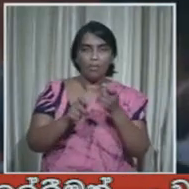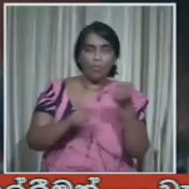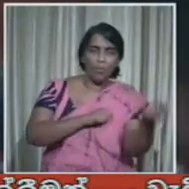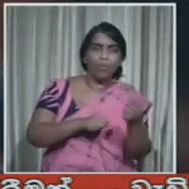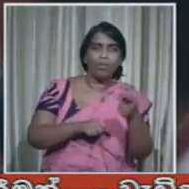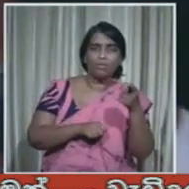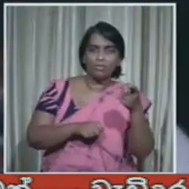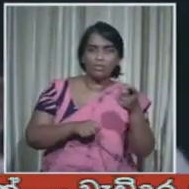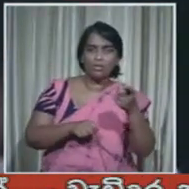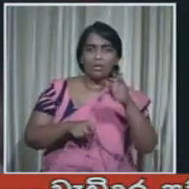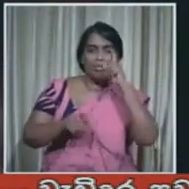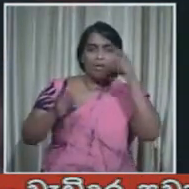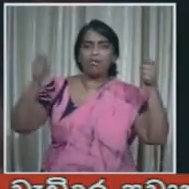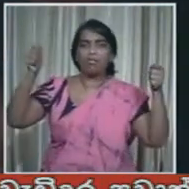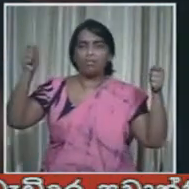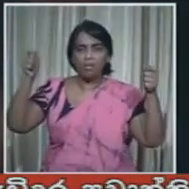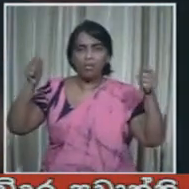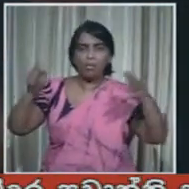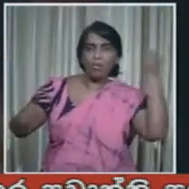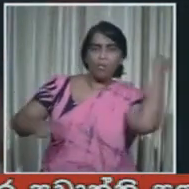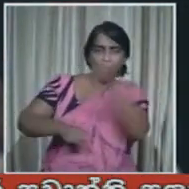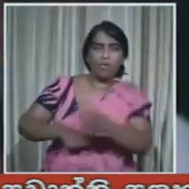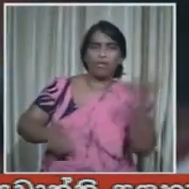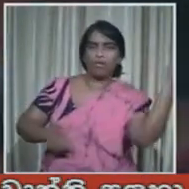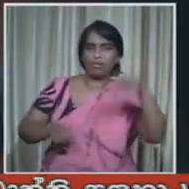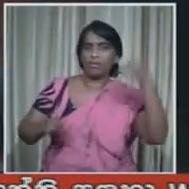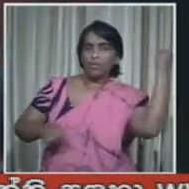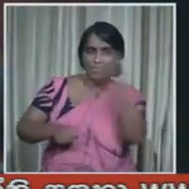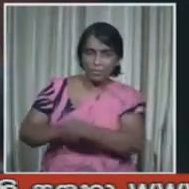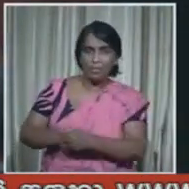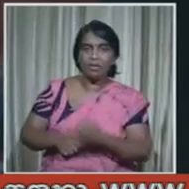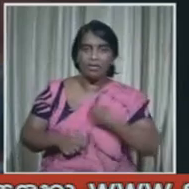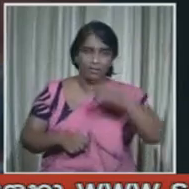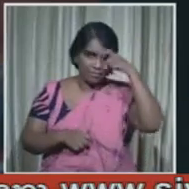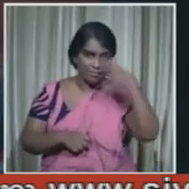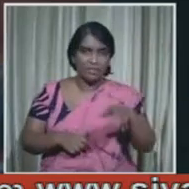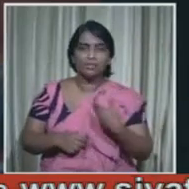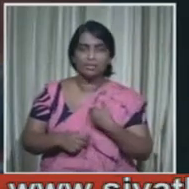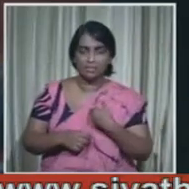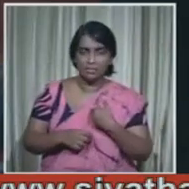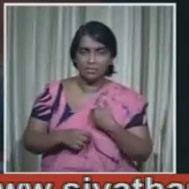පනලා මෙතන බෝඩ් එකක් අල්ලන් හිටිය කියලා ගහන අර පැත්තෙන් ඇවිල්ලා හරිද හරිද